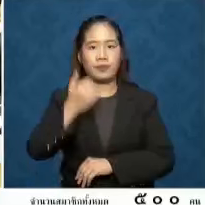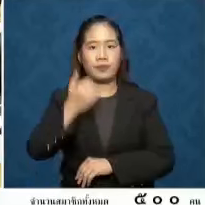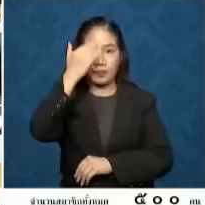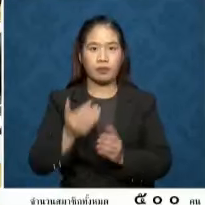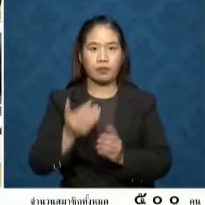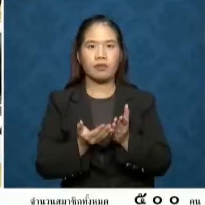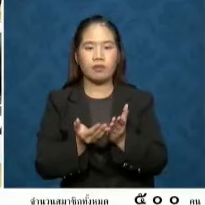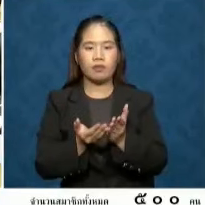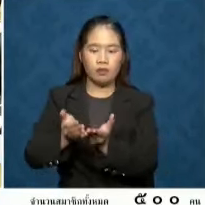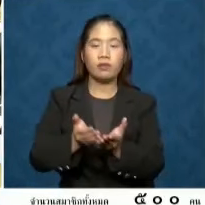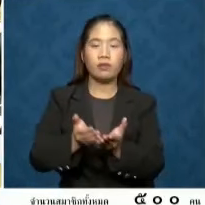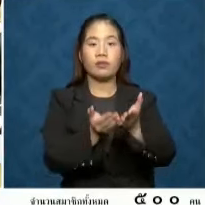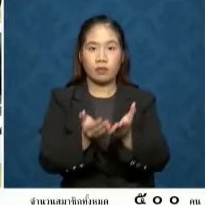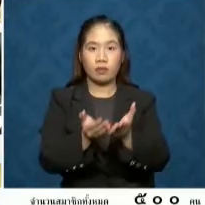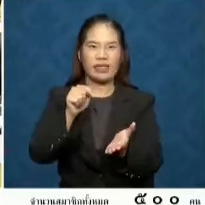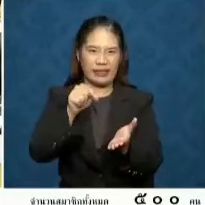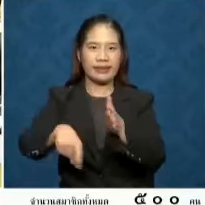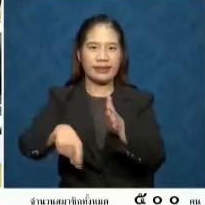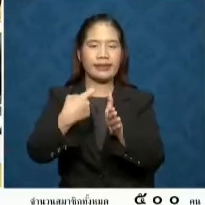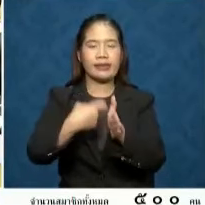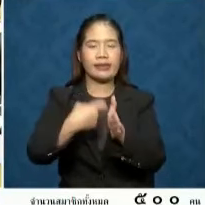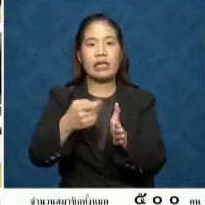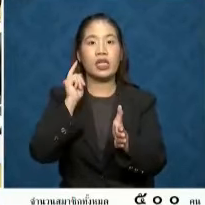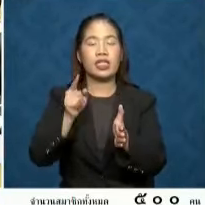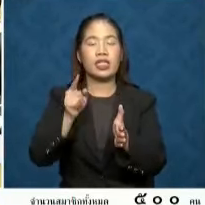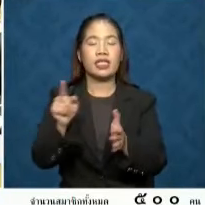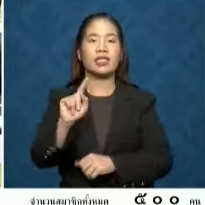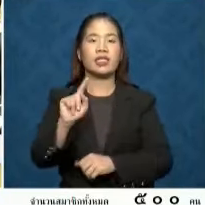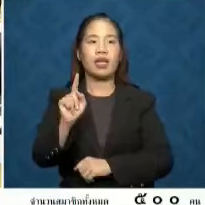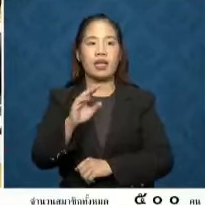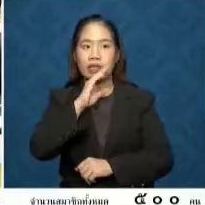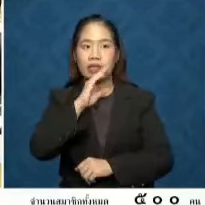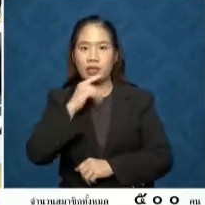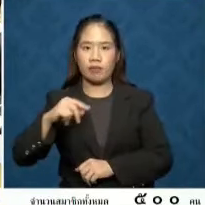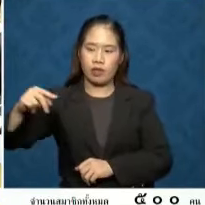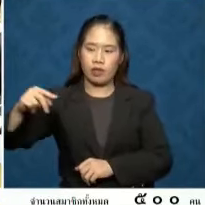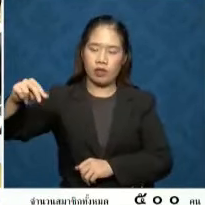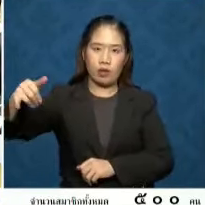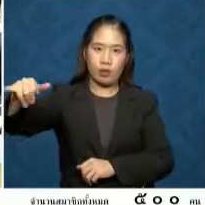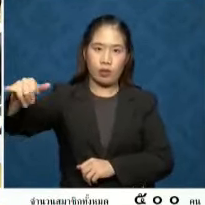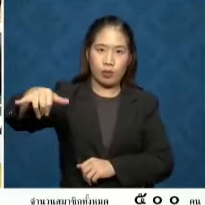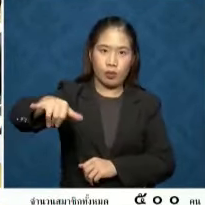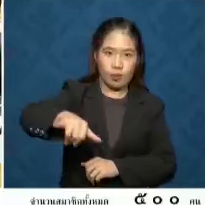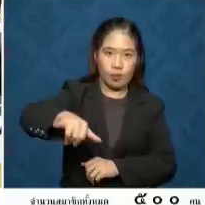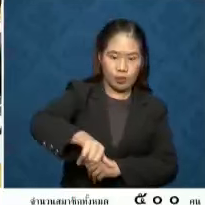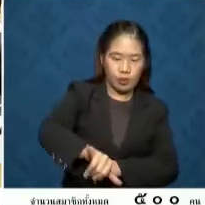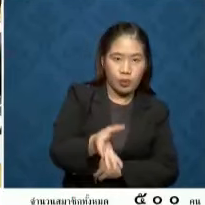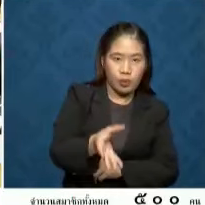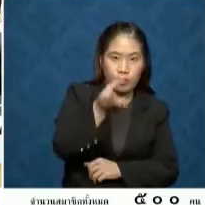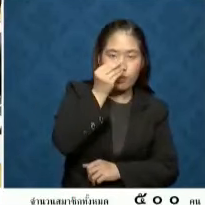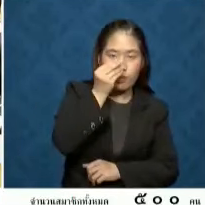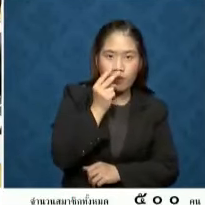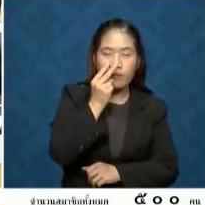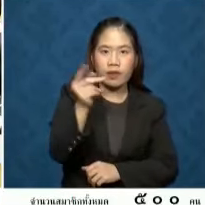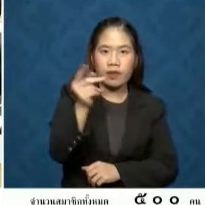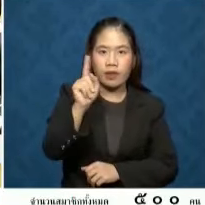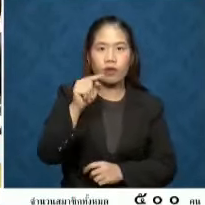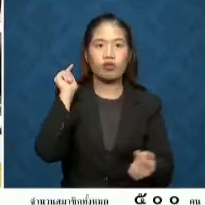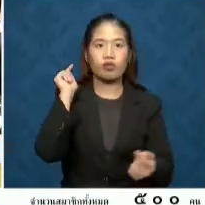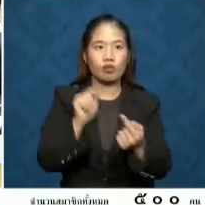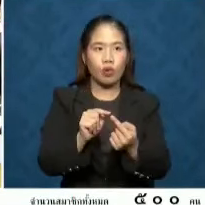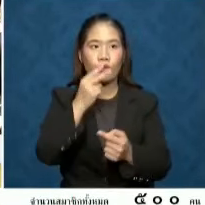ที่มันเป็นต้นเหตุของโศกนาฏกรรมครั้งนี้ข้อเท็จจริงจากการดำน้ำลงไปดูครั้งแรกเนี่ยสิ่งที่นักประดาน้ำพบตรงกับรายงานล่าสุดของกองทัพเรือครับคือพบ